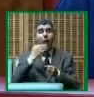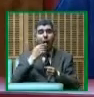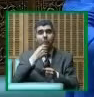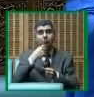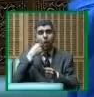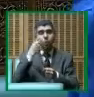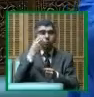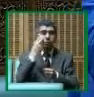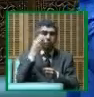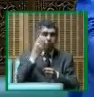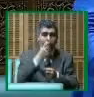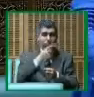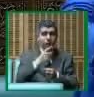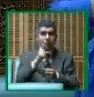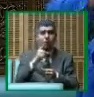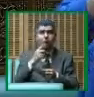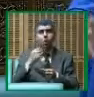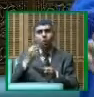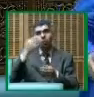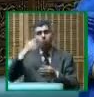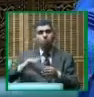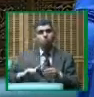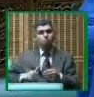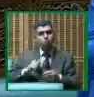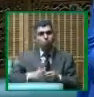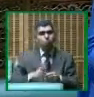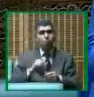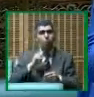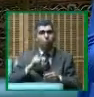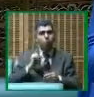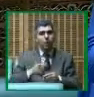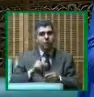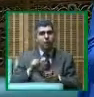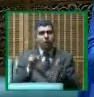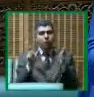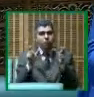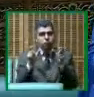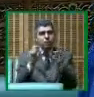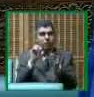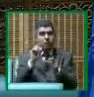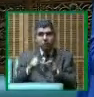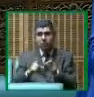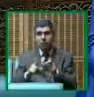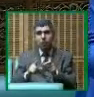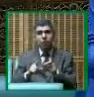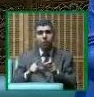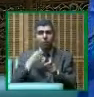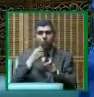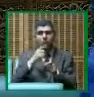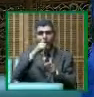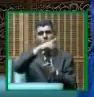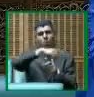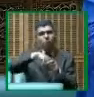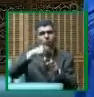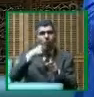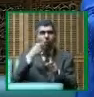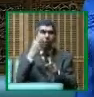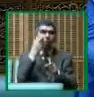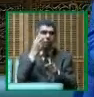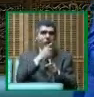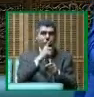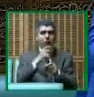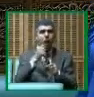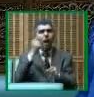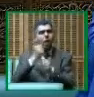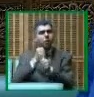أنا مسكن ديال الدار البيضاء، اللي شفنا السيارات الحمراء اللي مرقمة باللون الأحمر وفيها الشرطة وفيها الوقاية المدنية